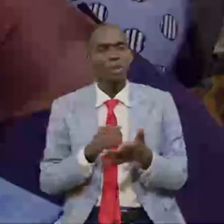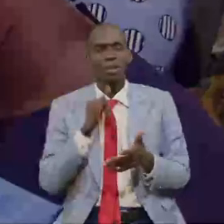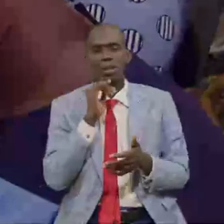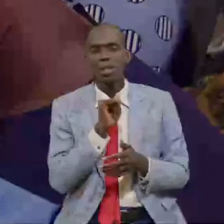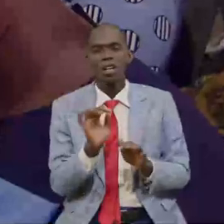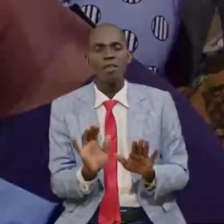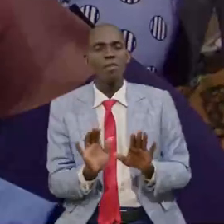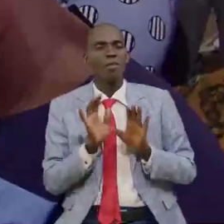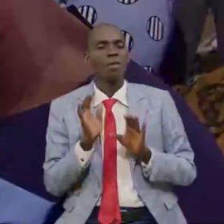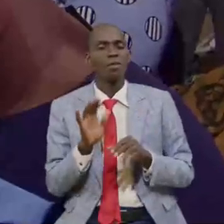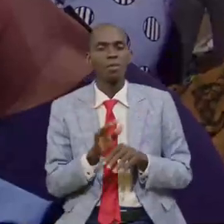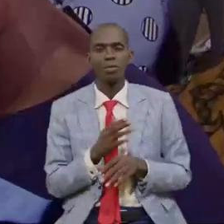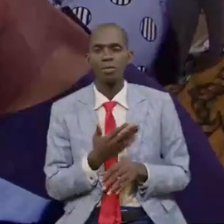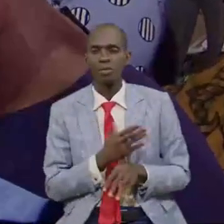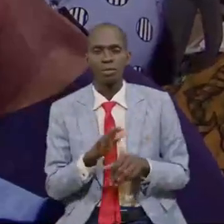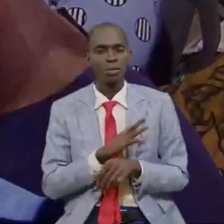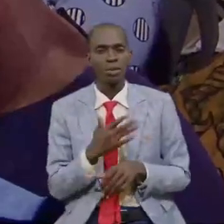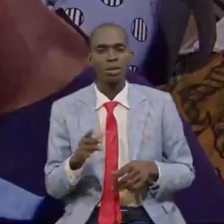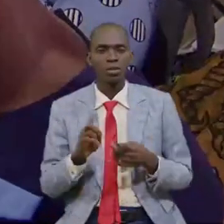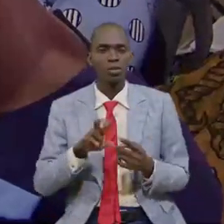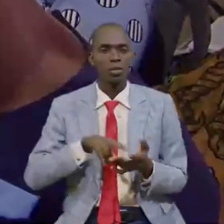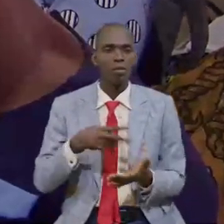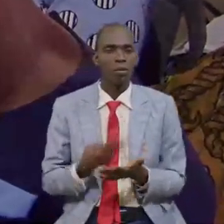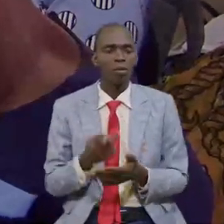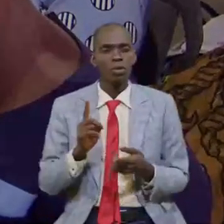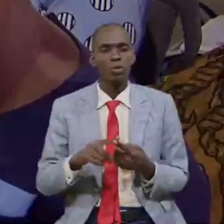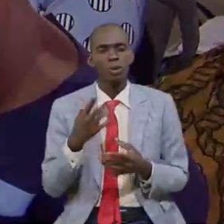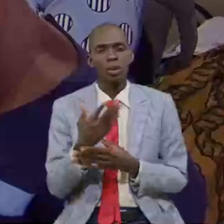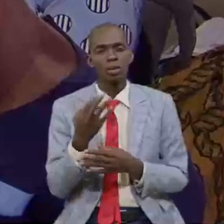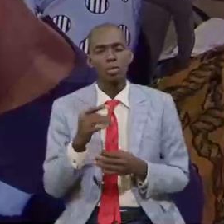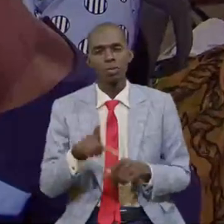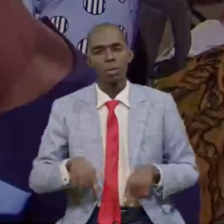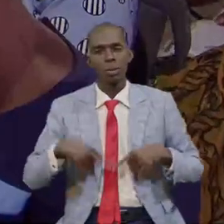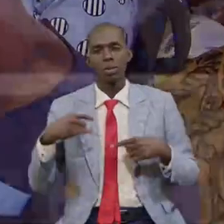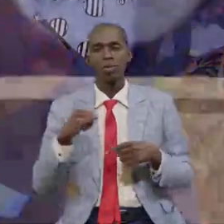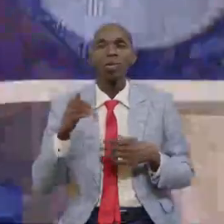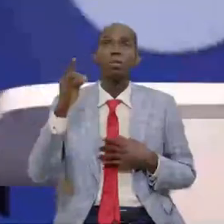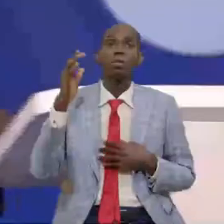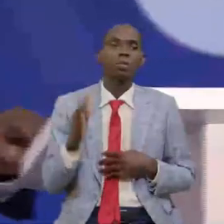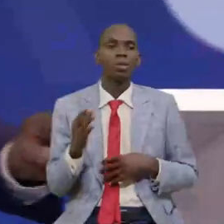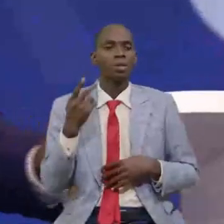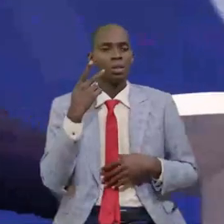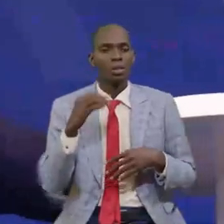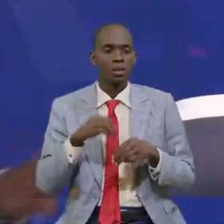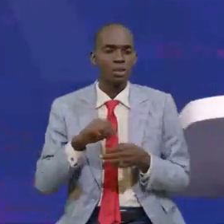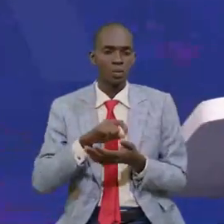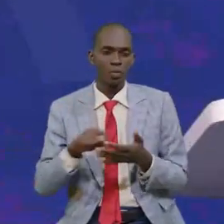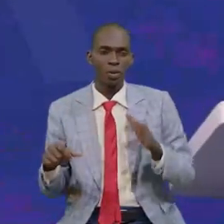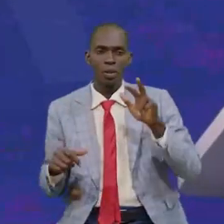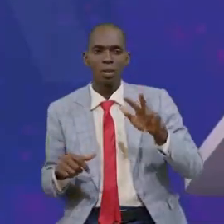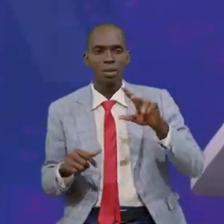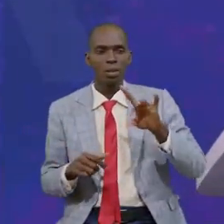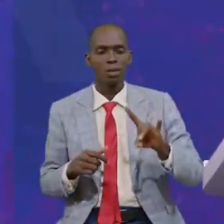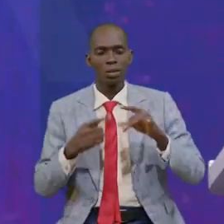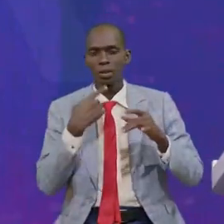terrible que de tomber entre les mains du Dieu vivant. Verset 38. Il dit, et